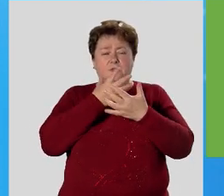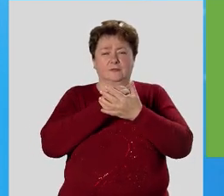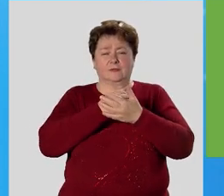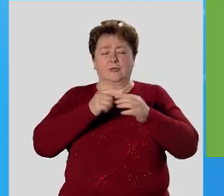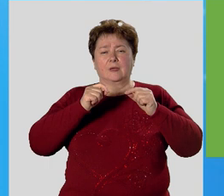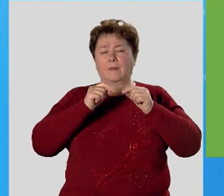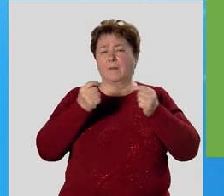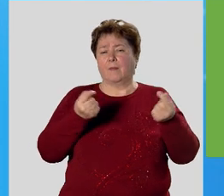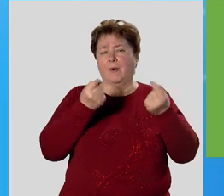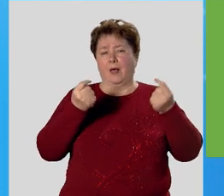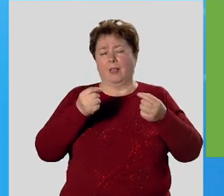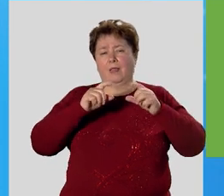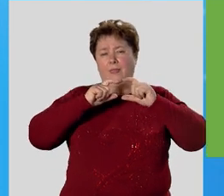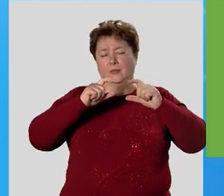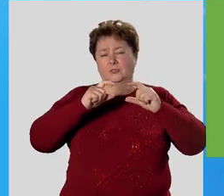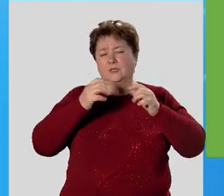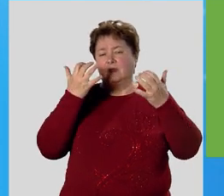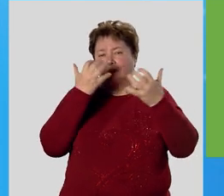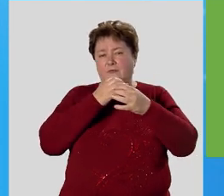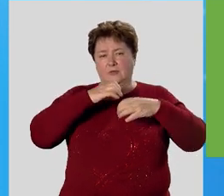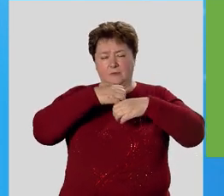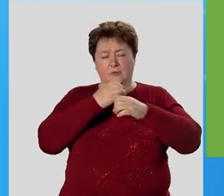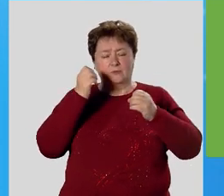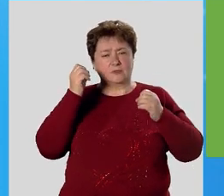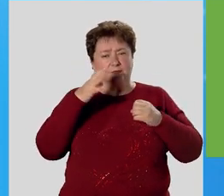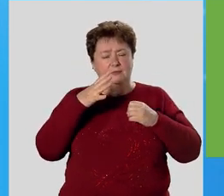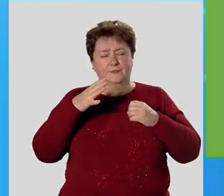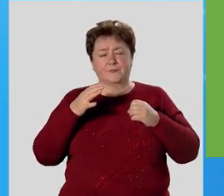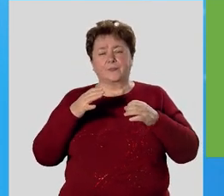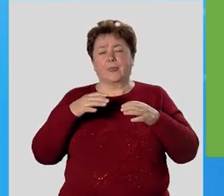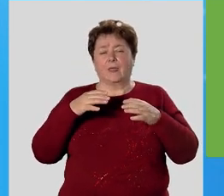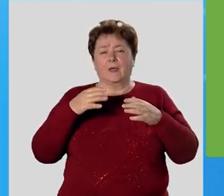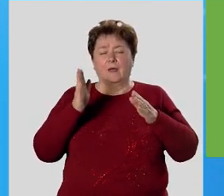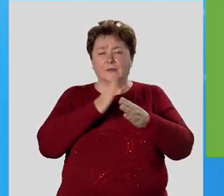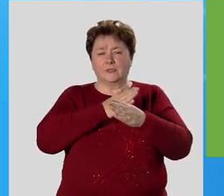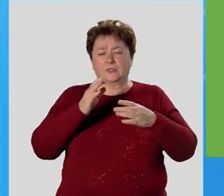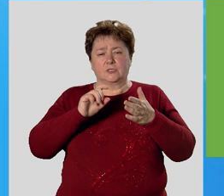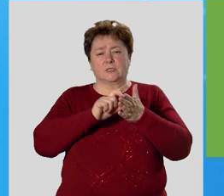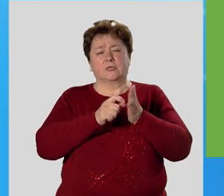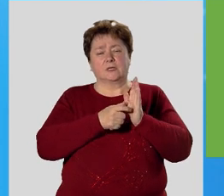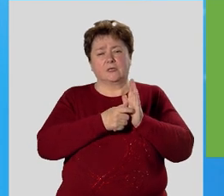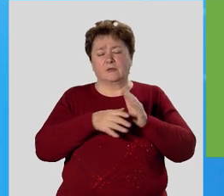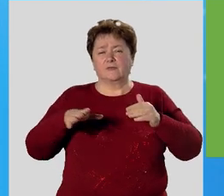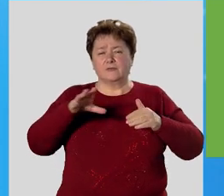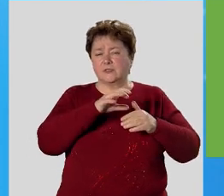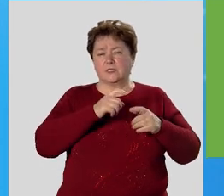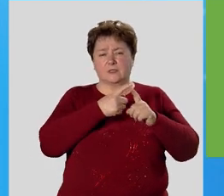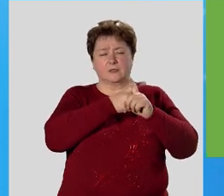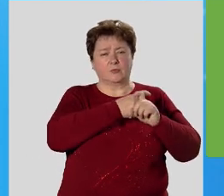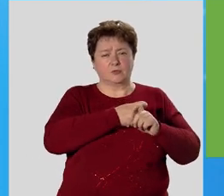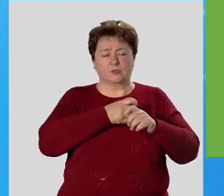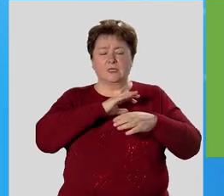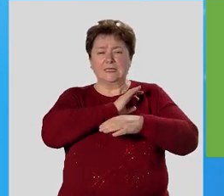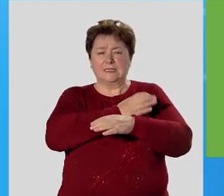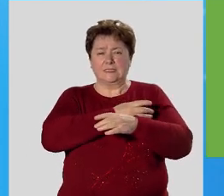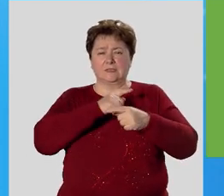малой толщины не видны в световой микроскоп. В делящихся клетках все хромосомы